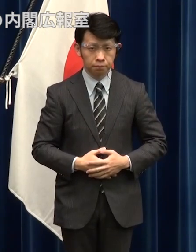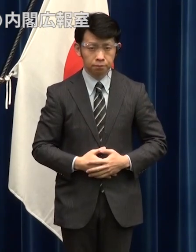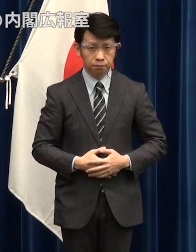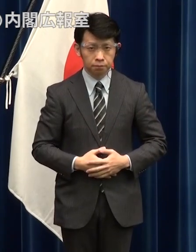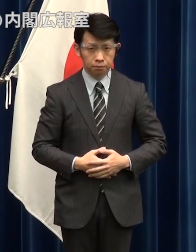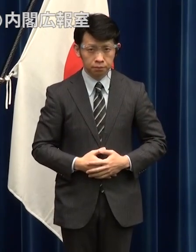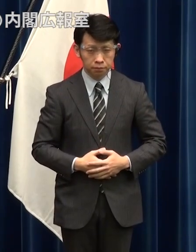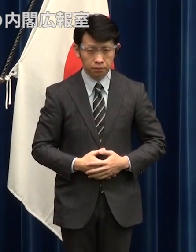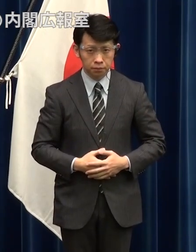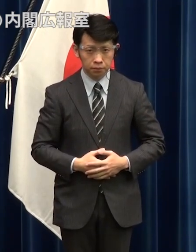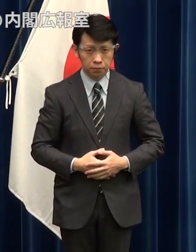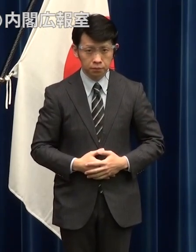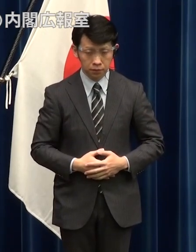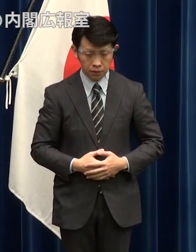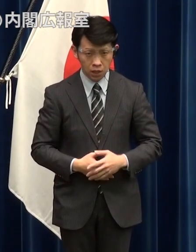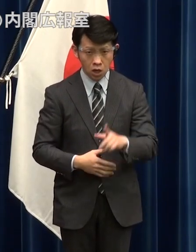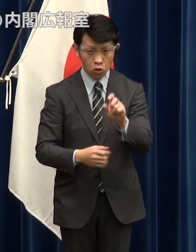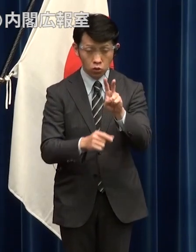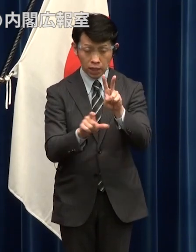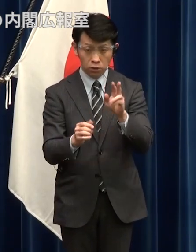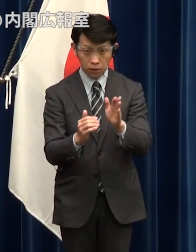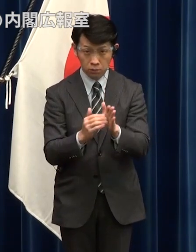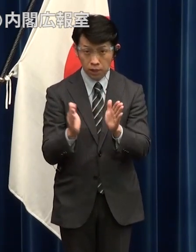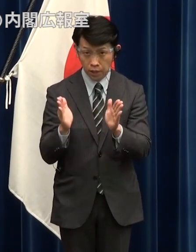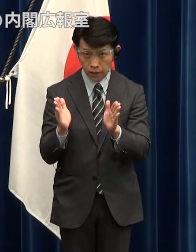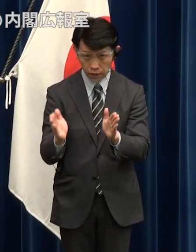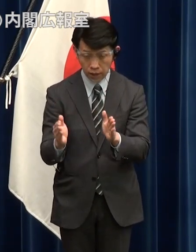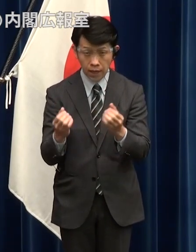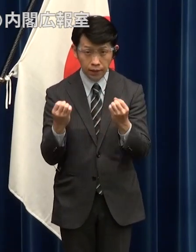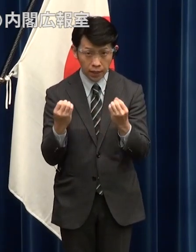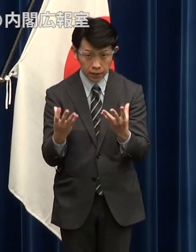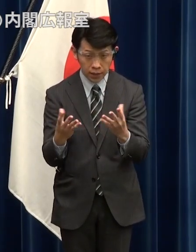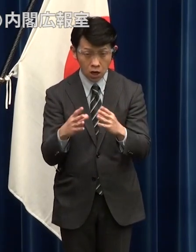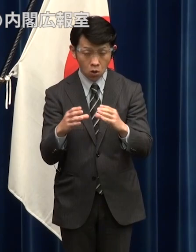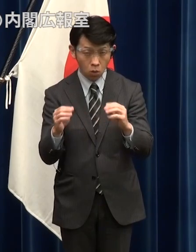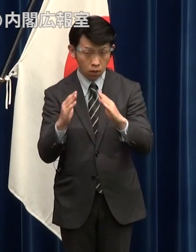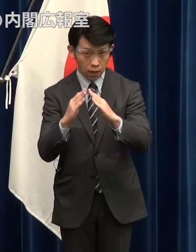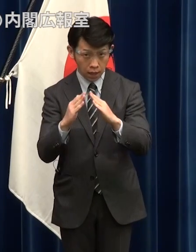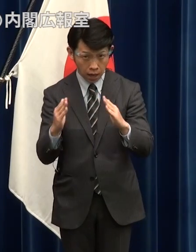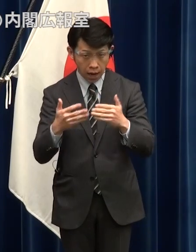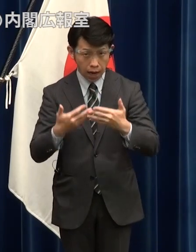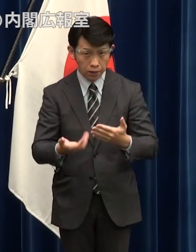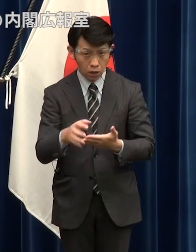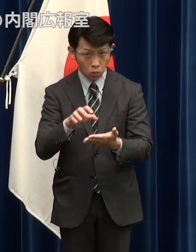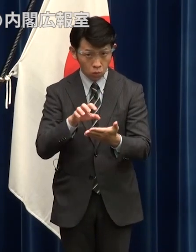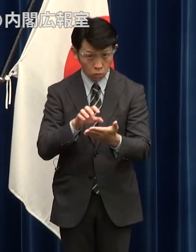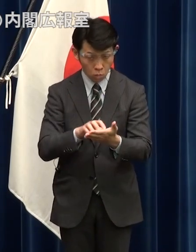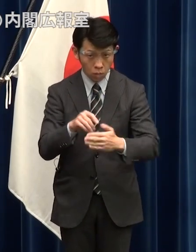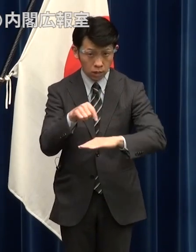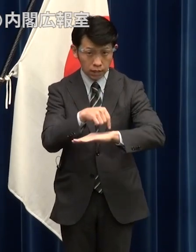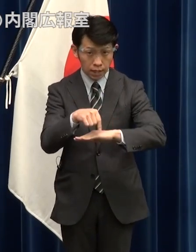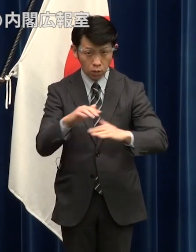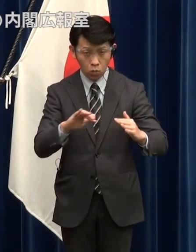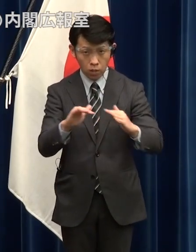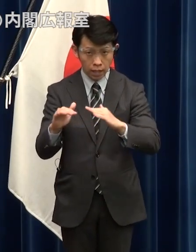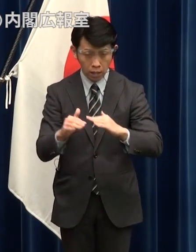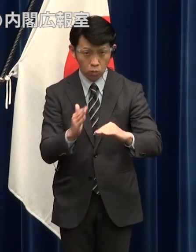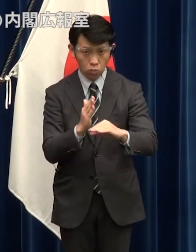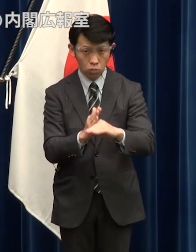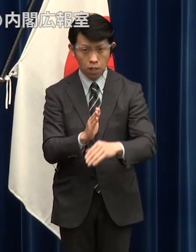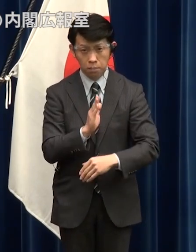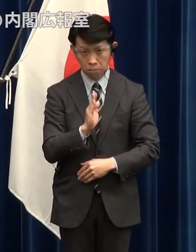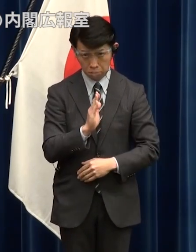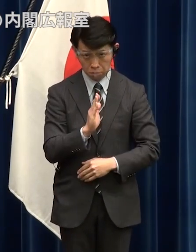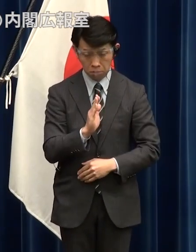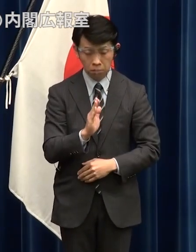年末までに新たな国家安全保障戦略等を策定するための検討を進めているところですが、日米ガ